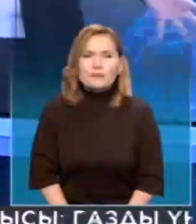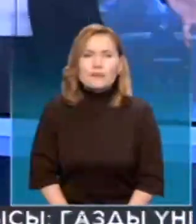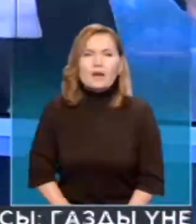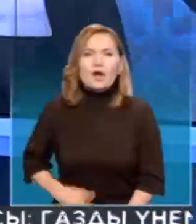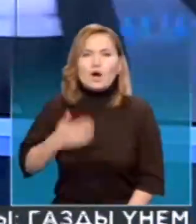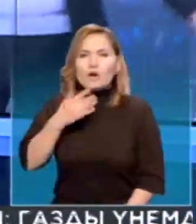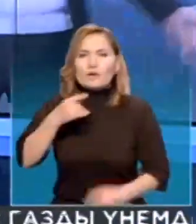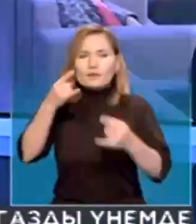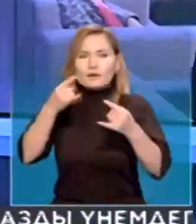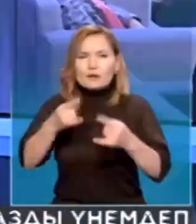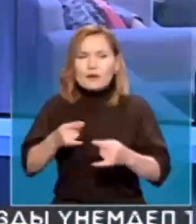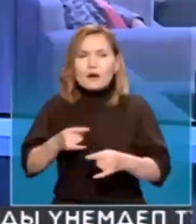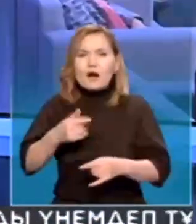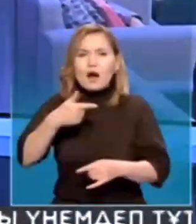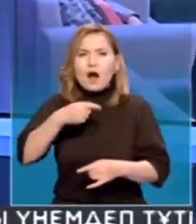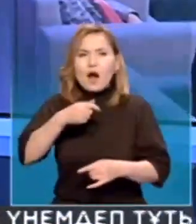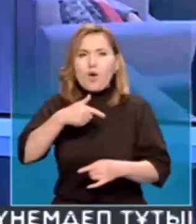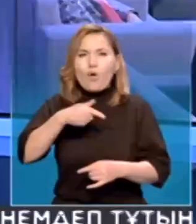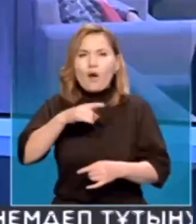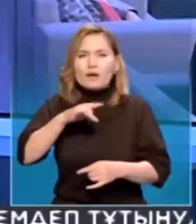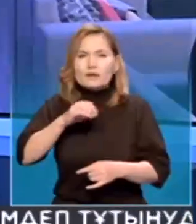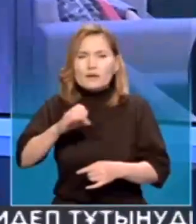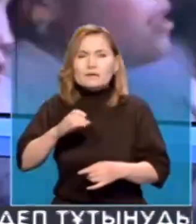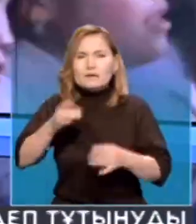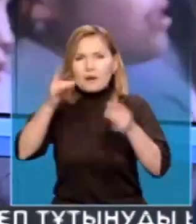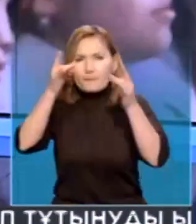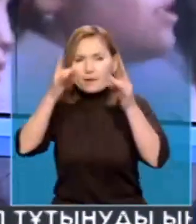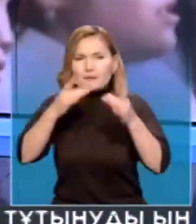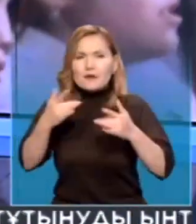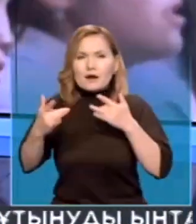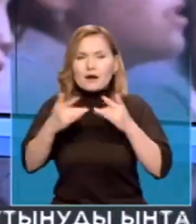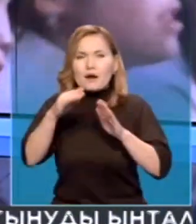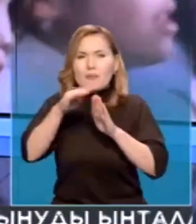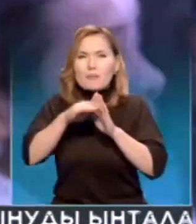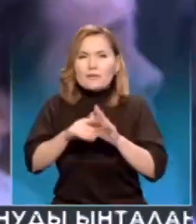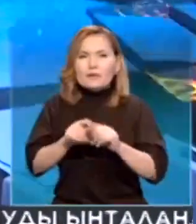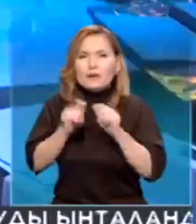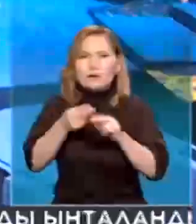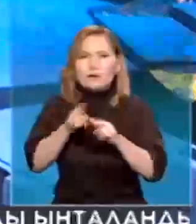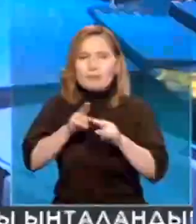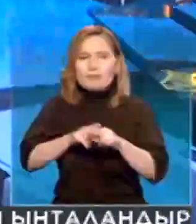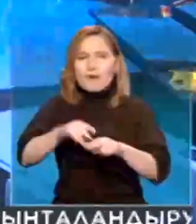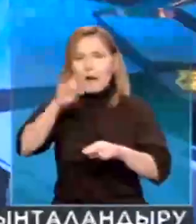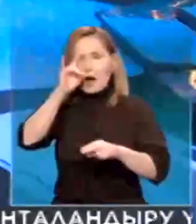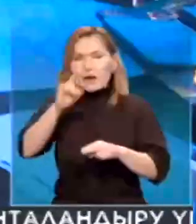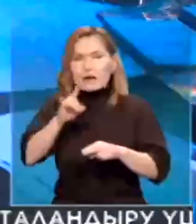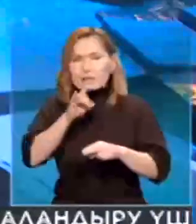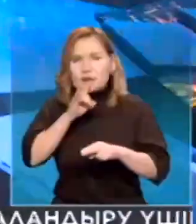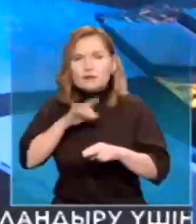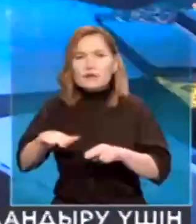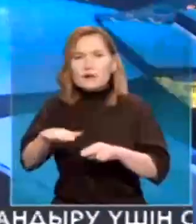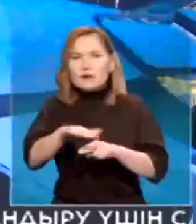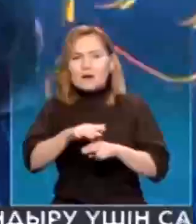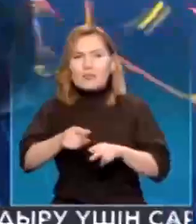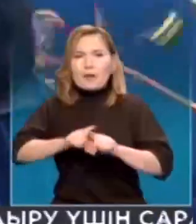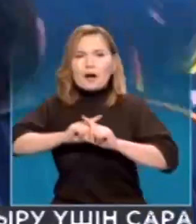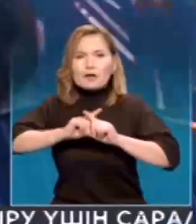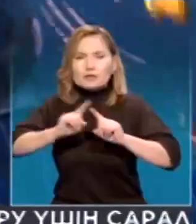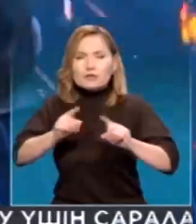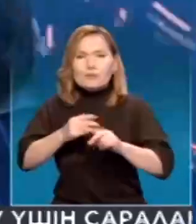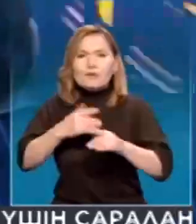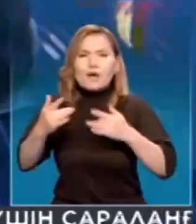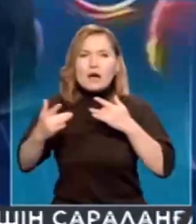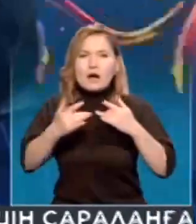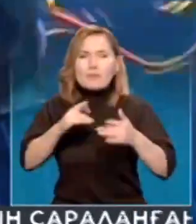Ұлттық арна эфирінен Гауһар Тас мәдени танымдық теле шоуы көрерменге жол тартады. Бұл елдің есінен кетпейтін рухани қазынаға айналған